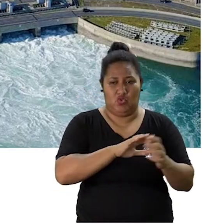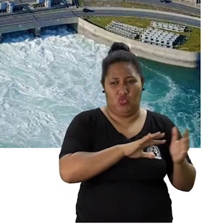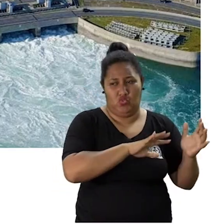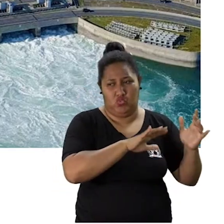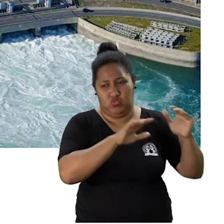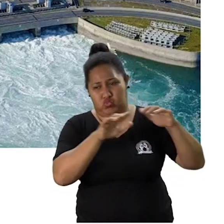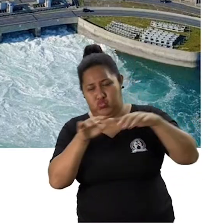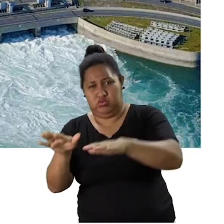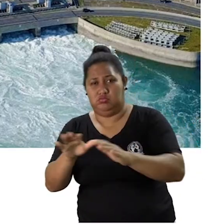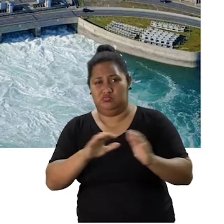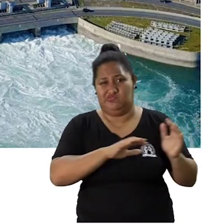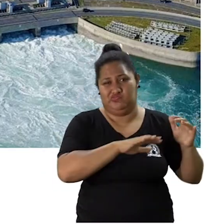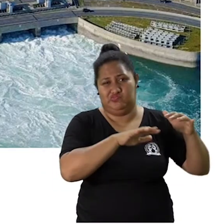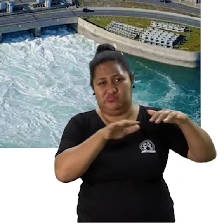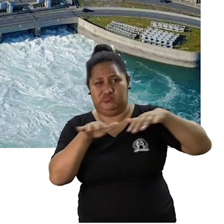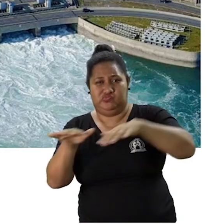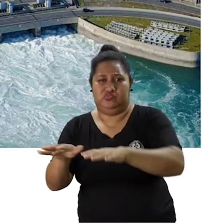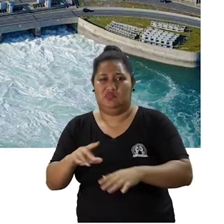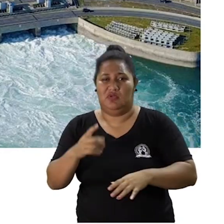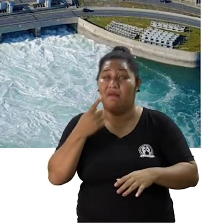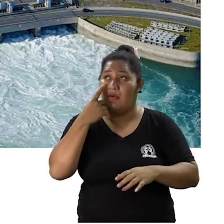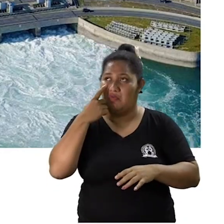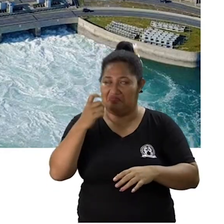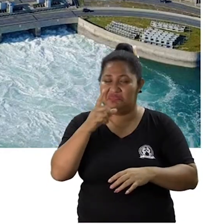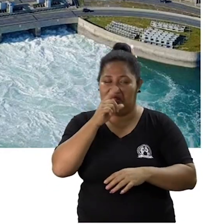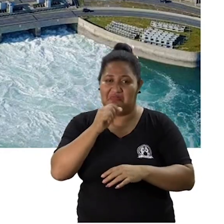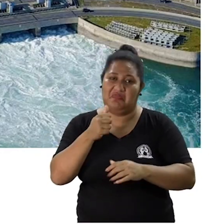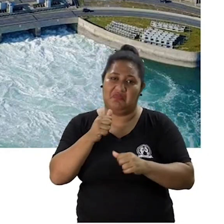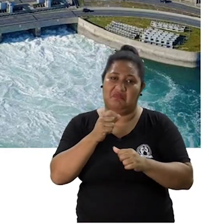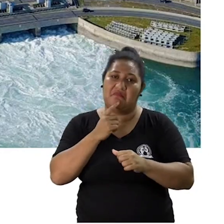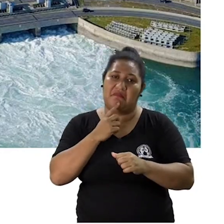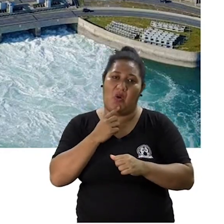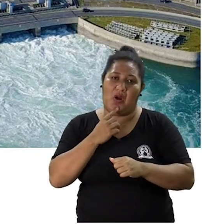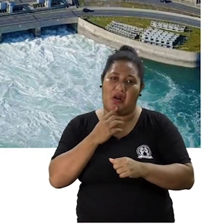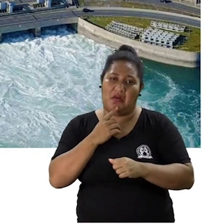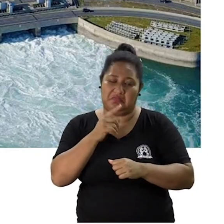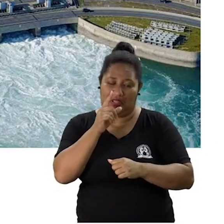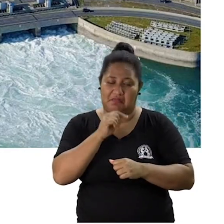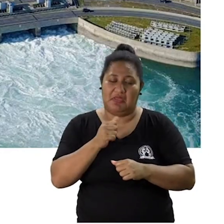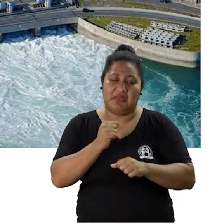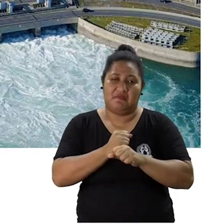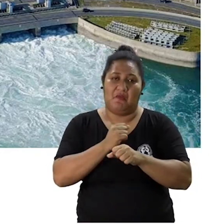malosi o le tatafe o le sami ia mamawa ile electricity